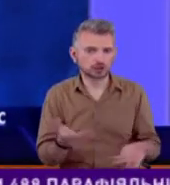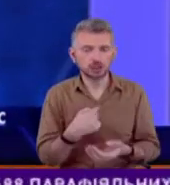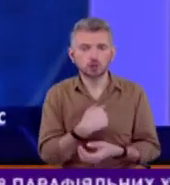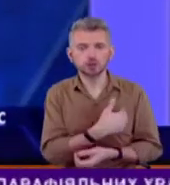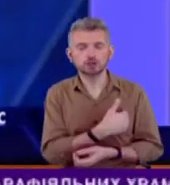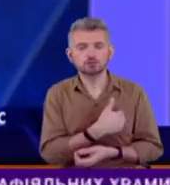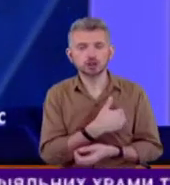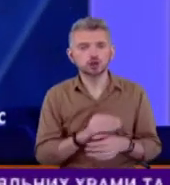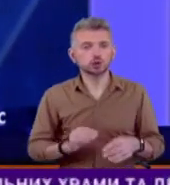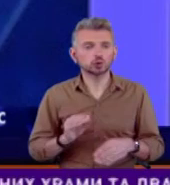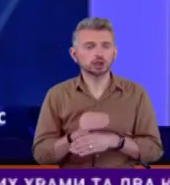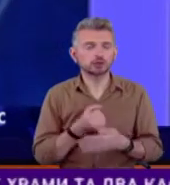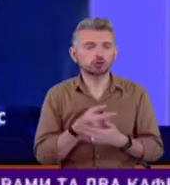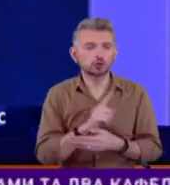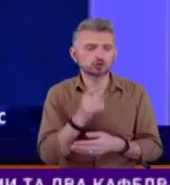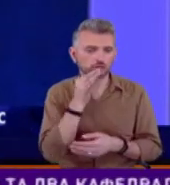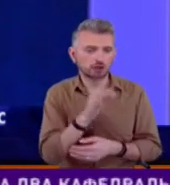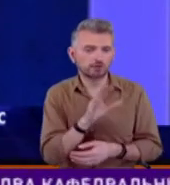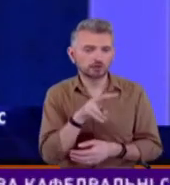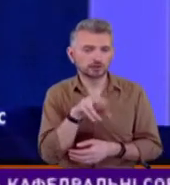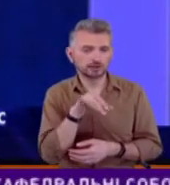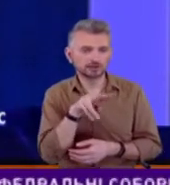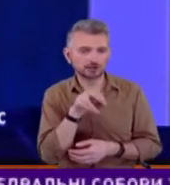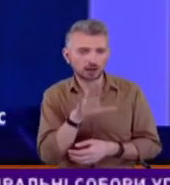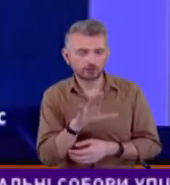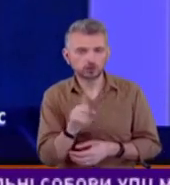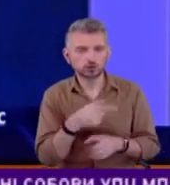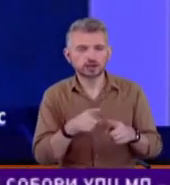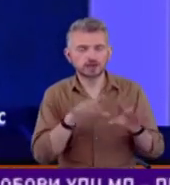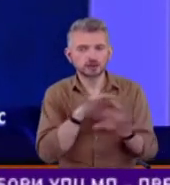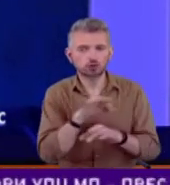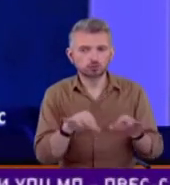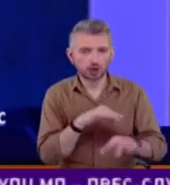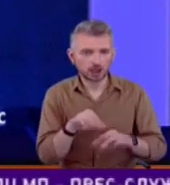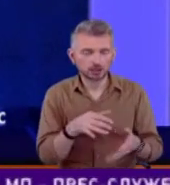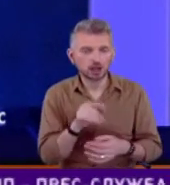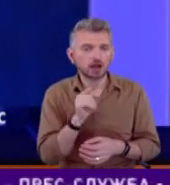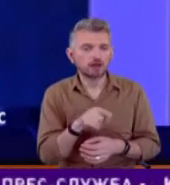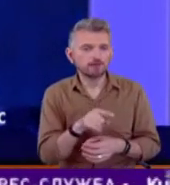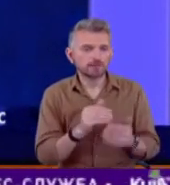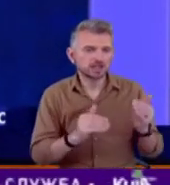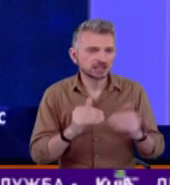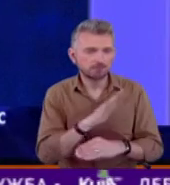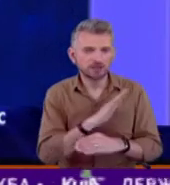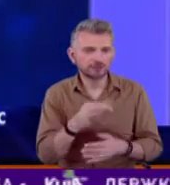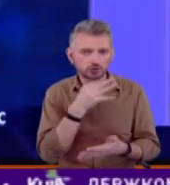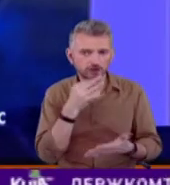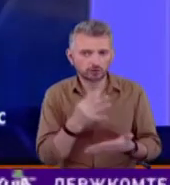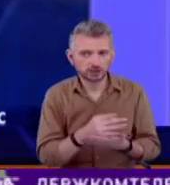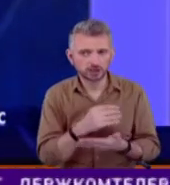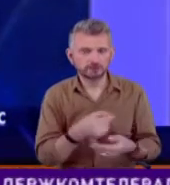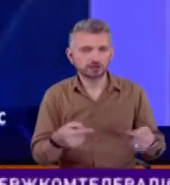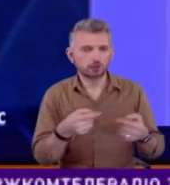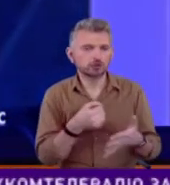хотів би додати до того, що сказав Владислав, стосовно того, що цей законопроект, як я його вивчив, він не підвищує відповідальність відповідно до